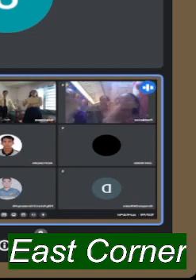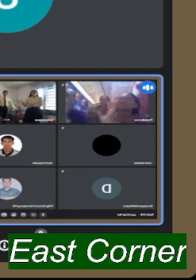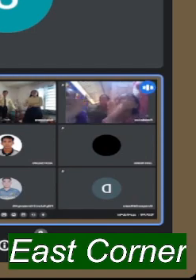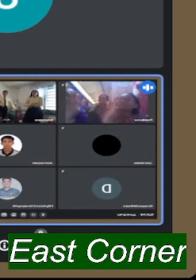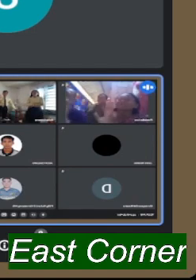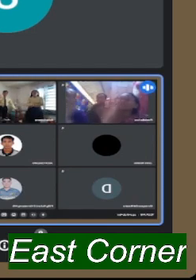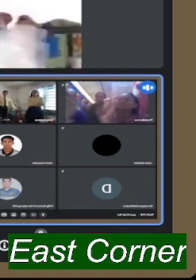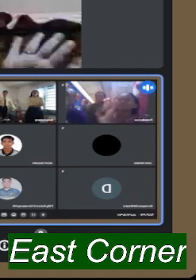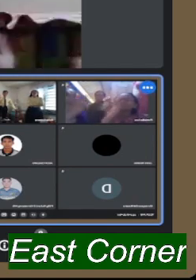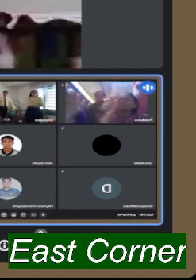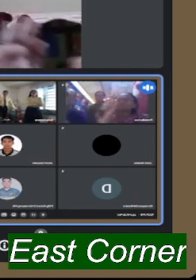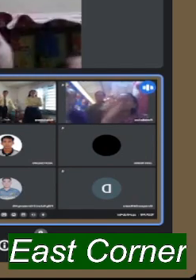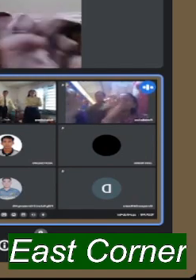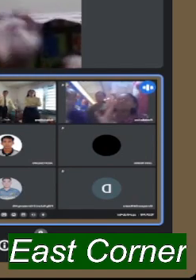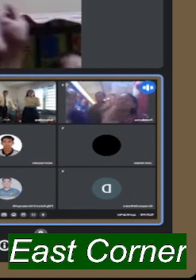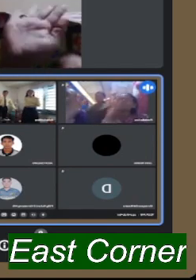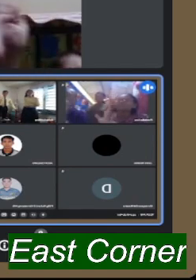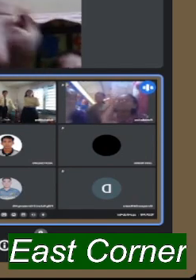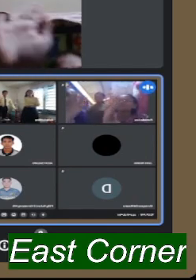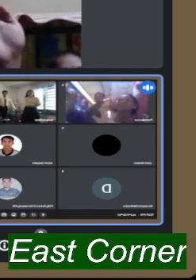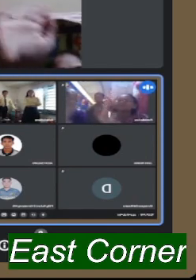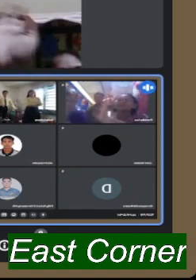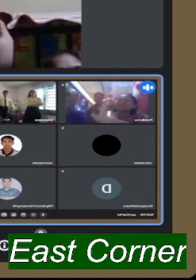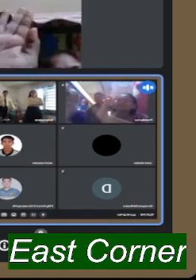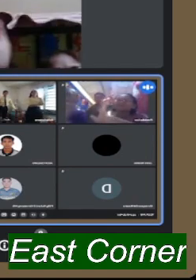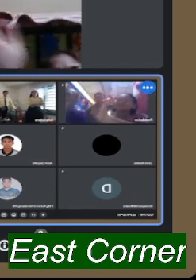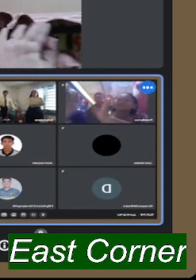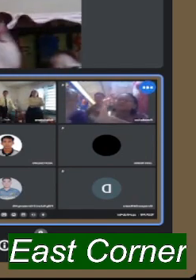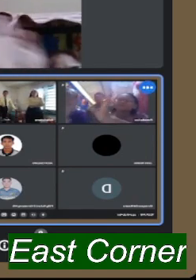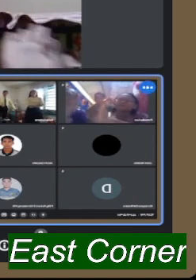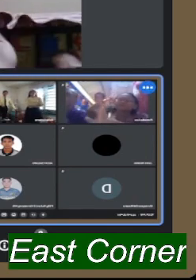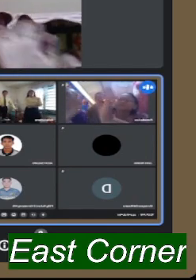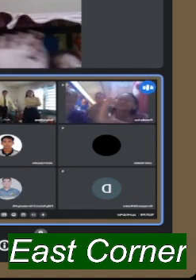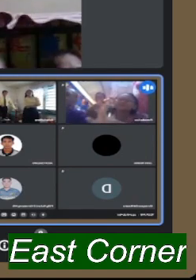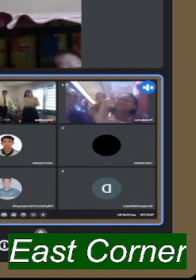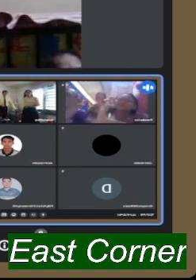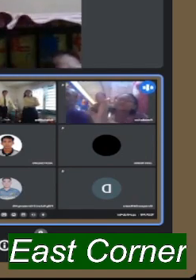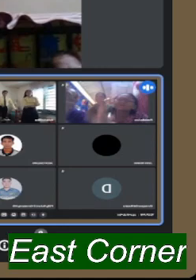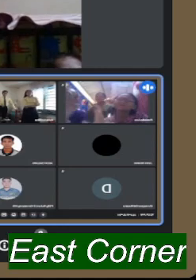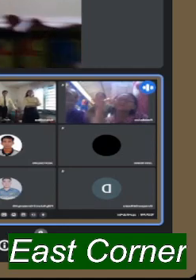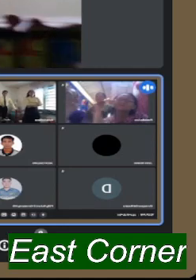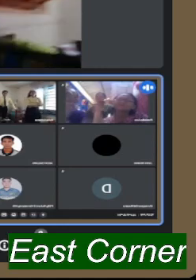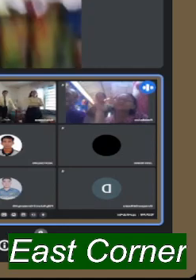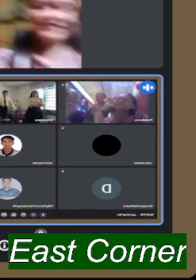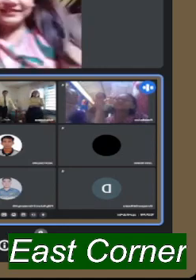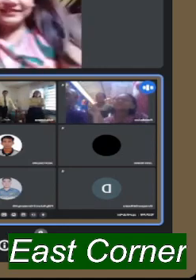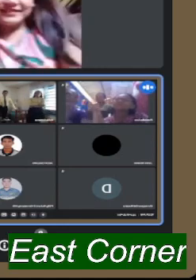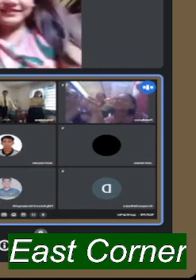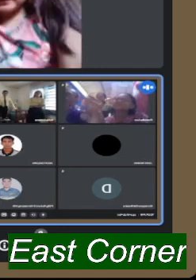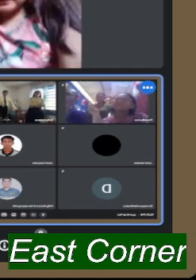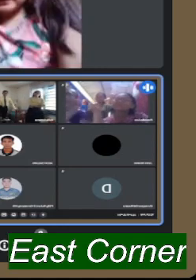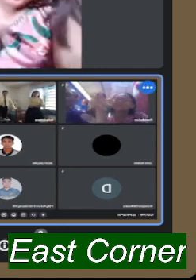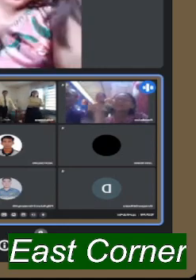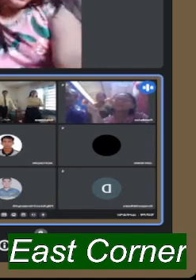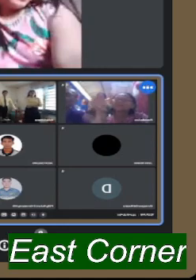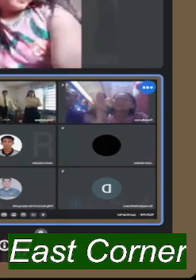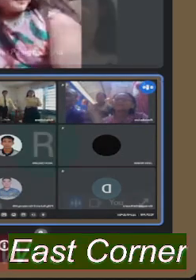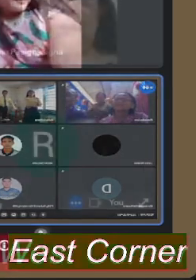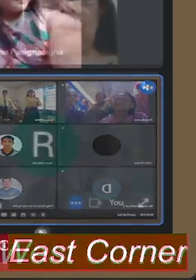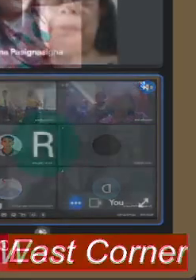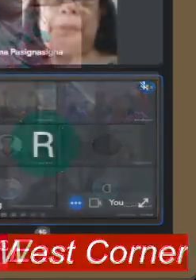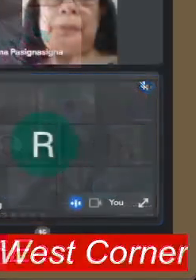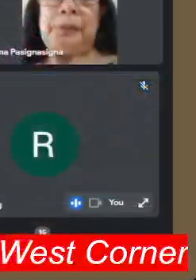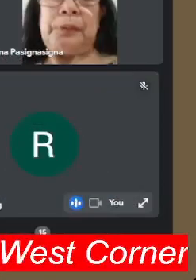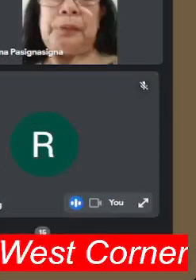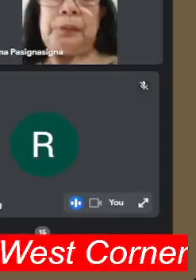like to encourage you to open your cameras so that they'll be able to recognize you. Thank you. West Corner, virtual